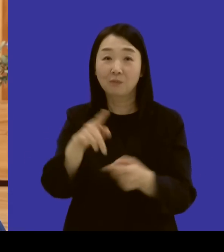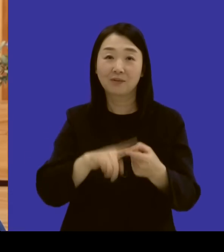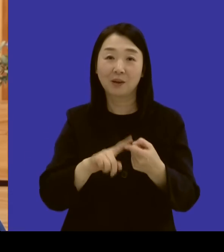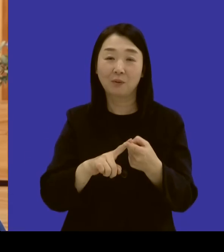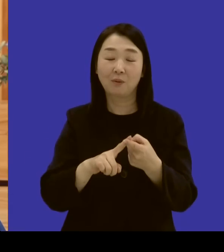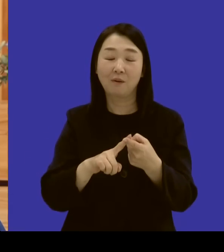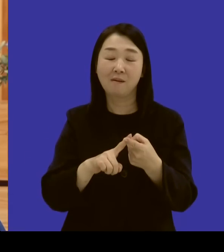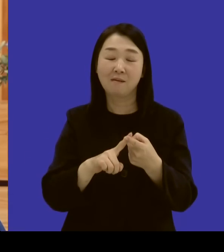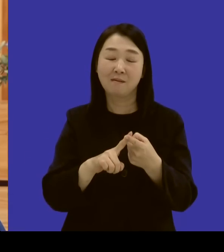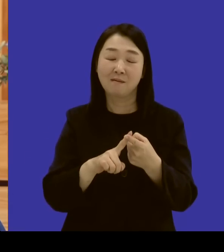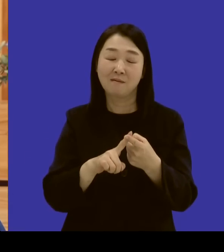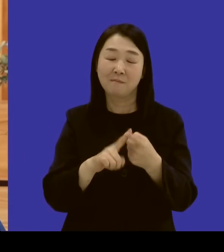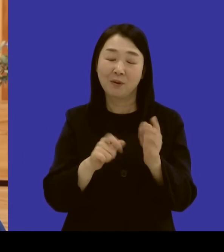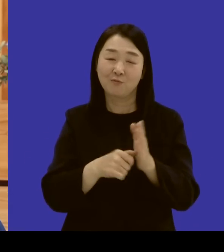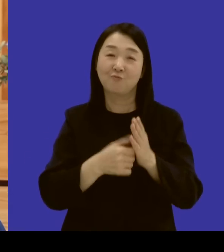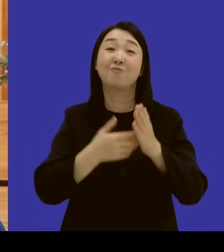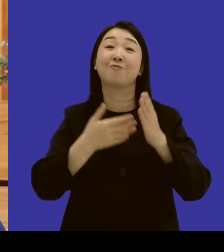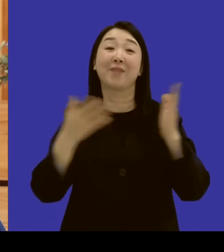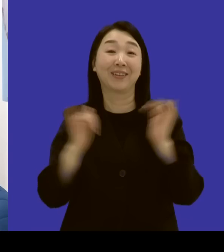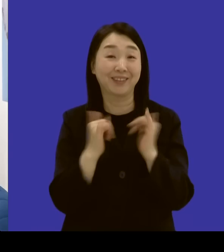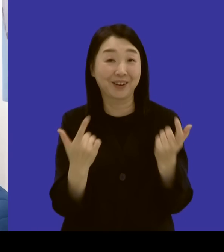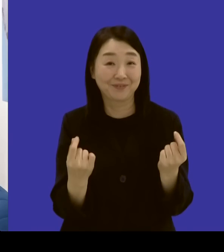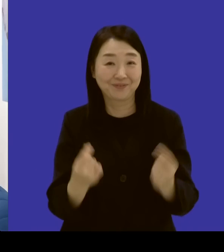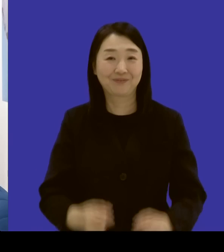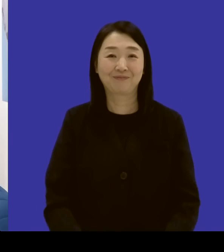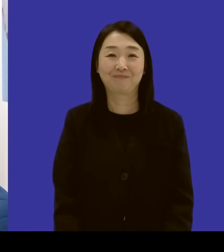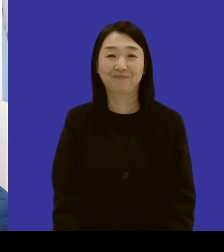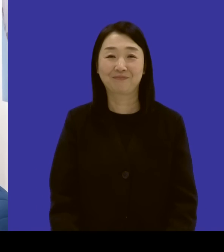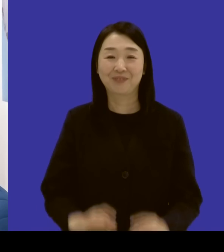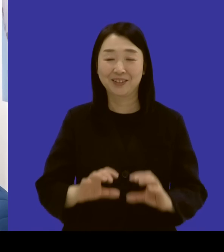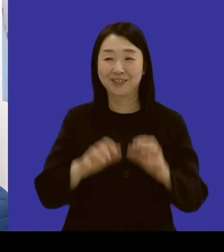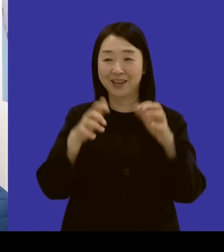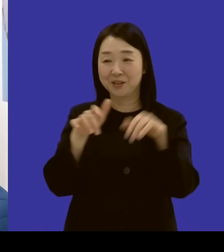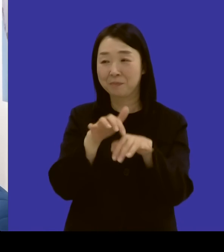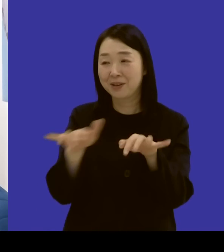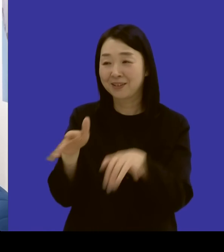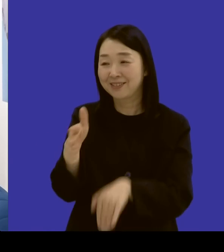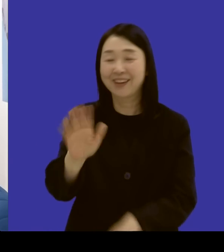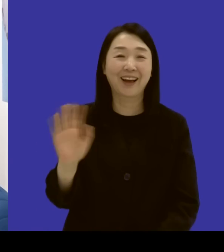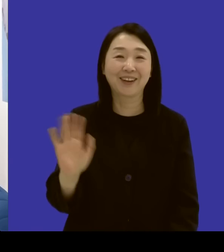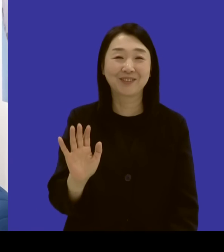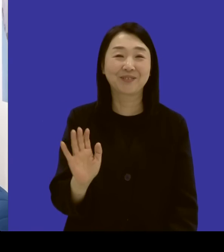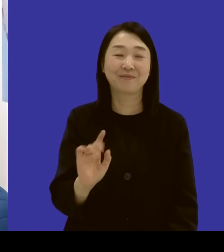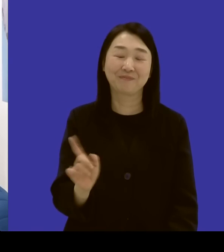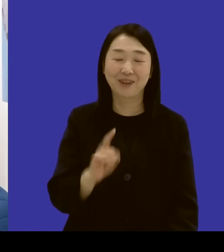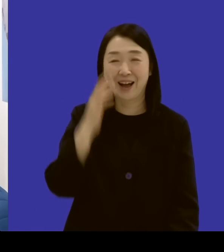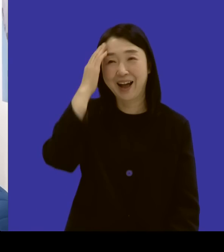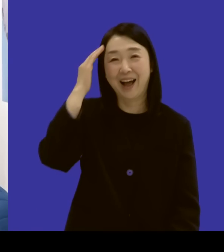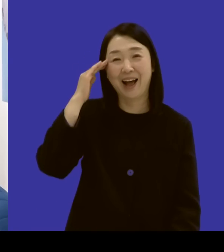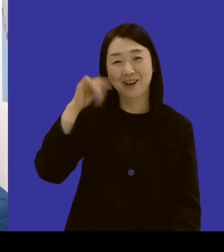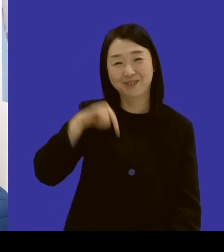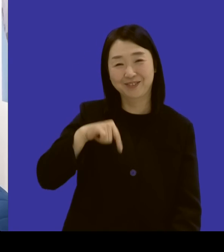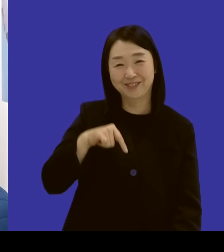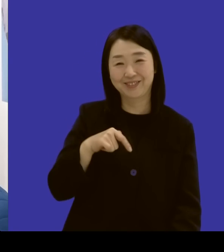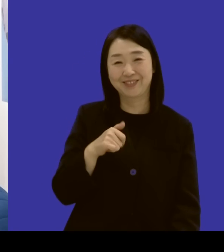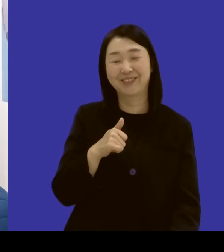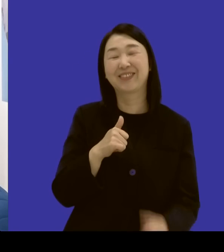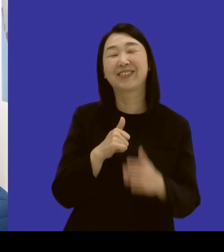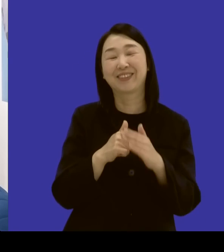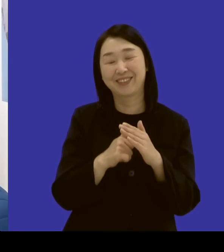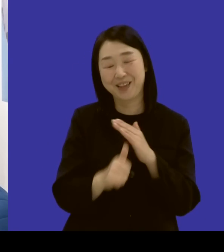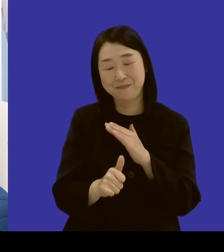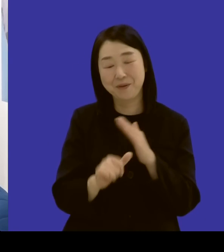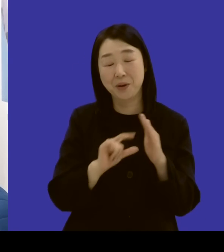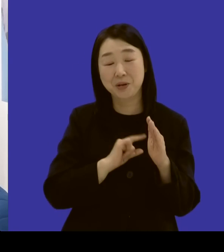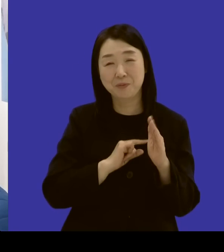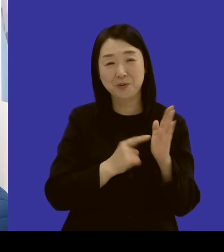정말 이름을 떨쳤던 그런 존재 아니셨습니까? 네, 뭐 세계적인 피아니스트보다는 예, 그냥 그래도- 한국의 예. 이름을